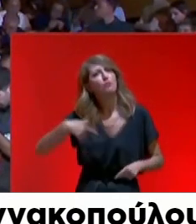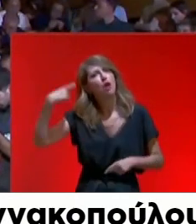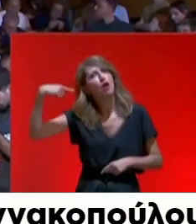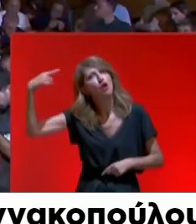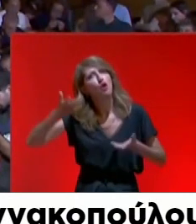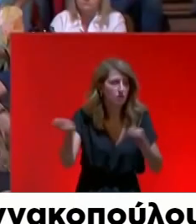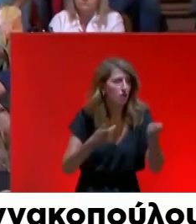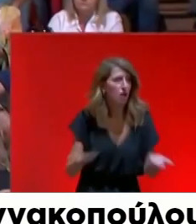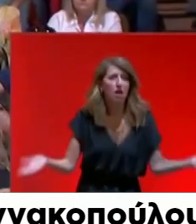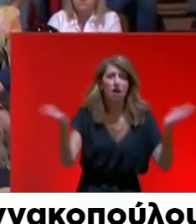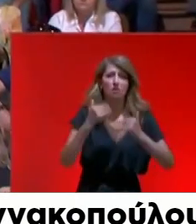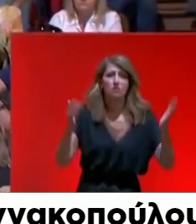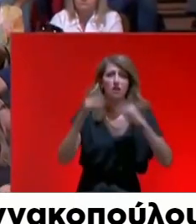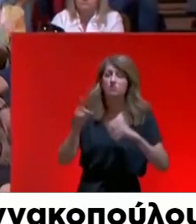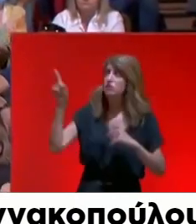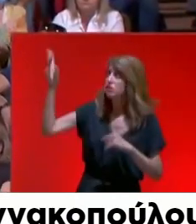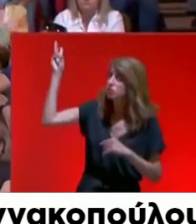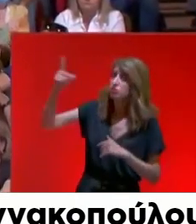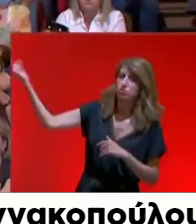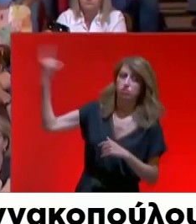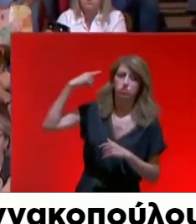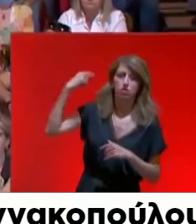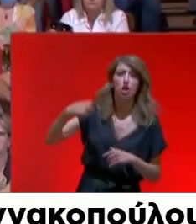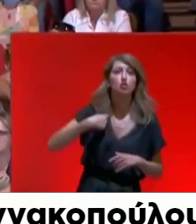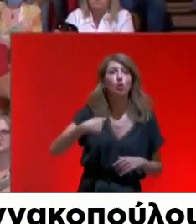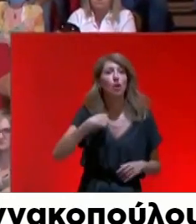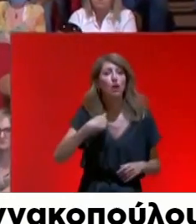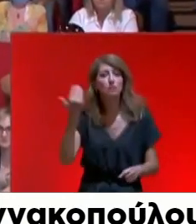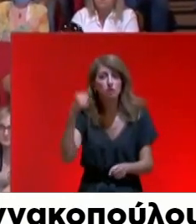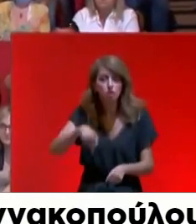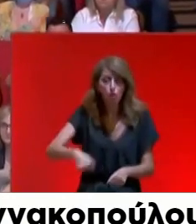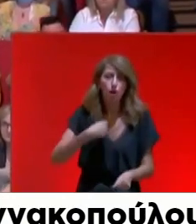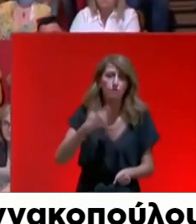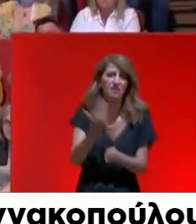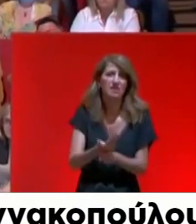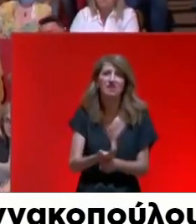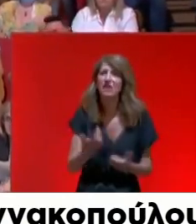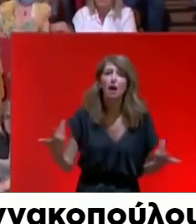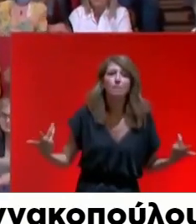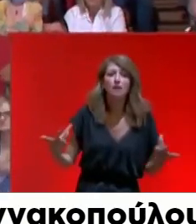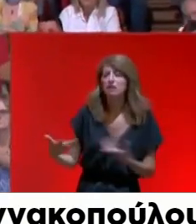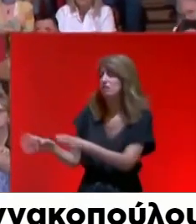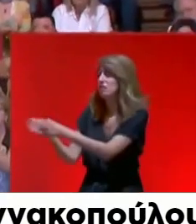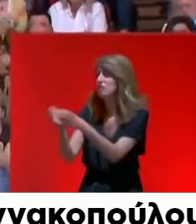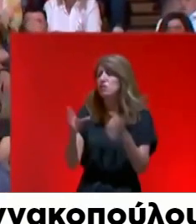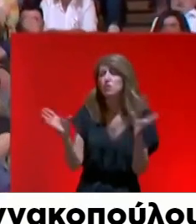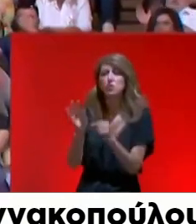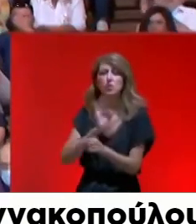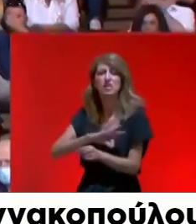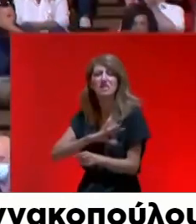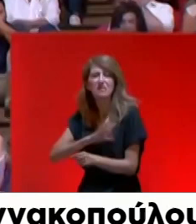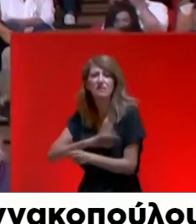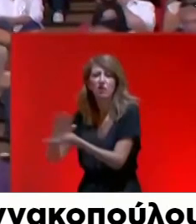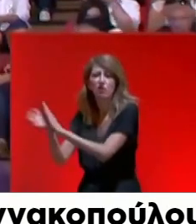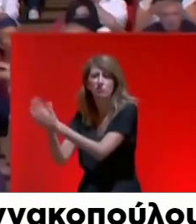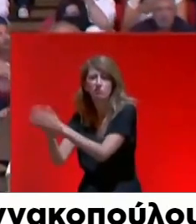μας παρακολουθεί αυτή τη στιγμή. Για πείτε μου τώρα, μιας και αναφερθήκατε και στη συμμετοχή, το στίχημα με το πόσοι θα